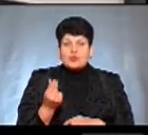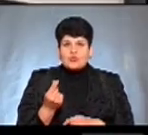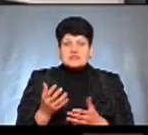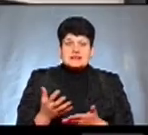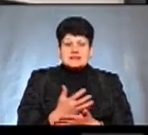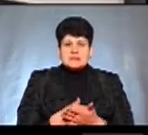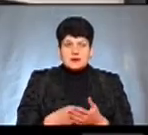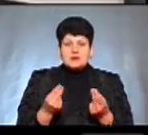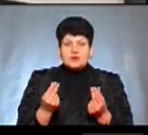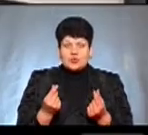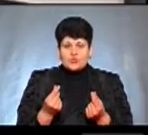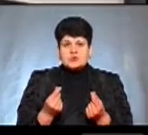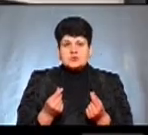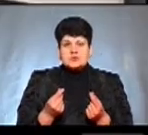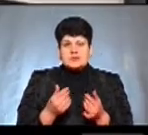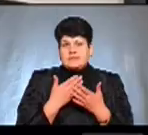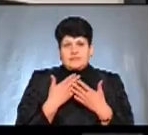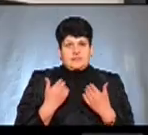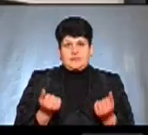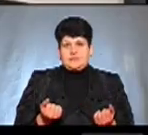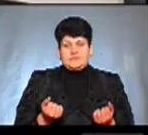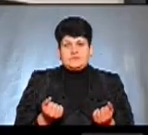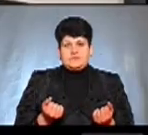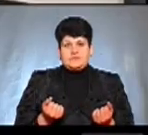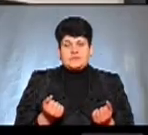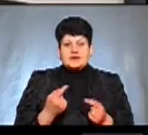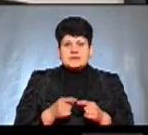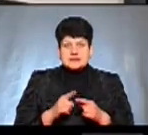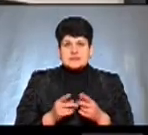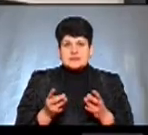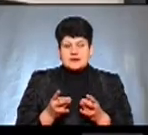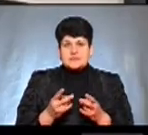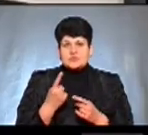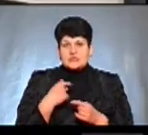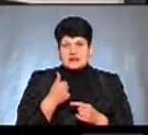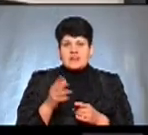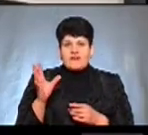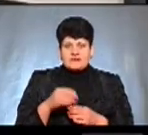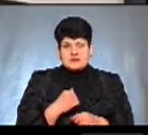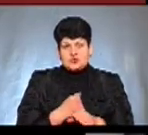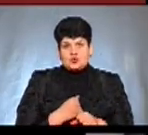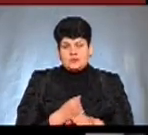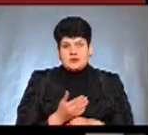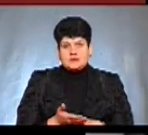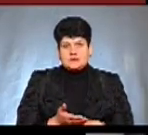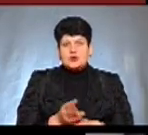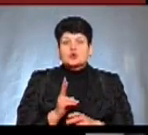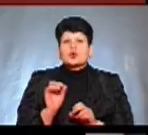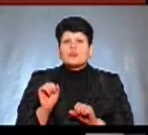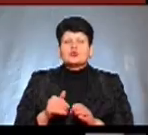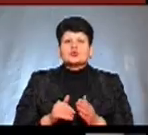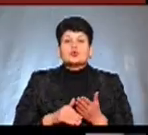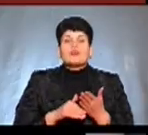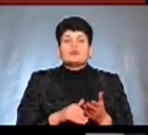одночасно на бюджет, в бюджеті розвитку такої суми немає. Тому що це треба стати і за один рік зробити. Хто може допомогти? До